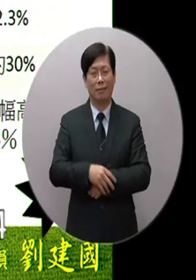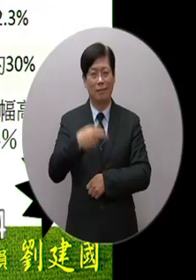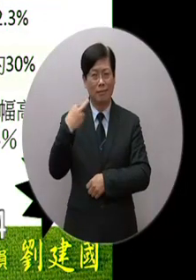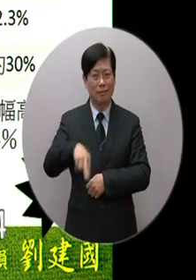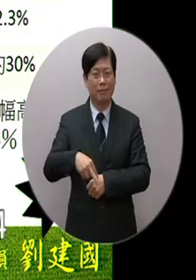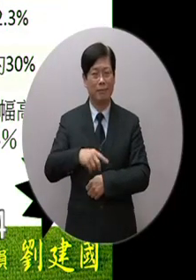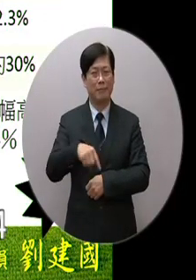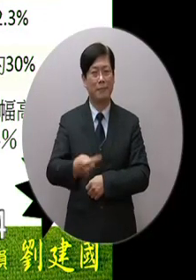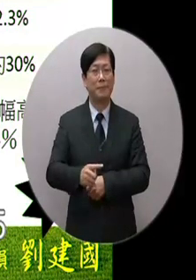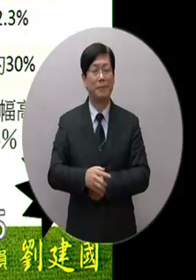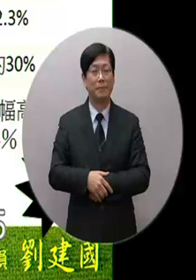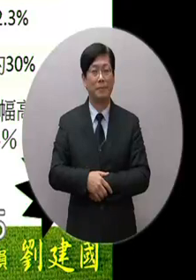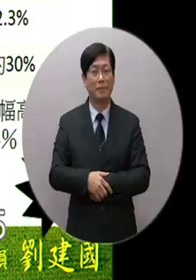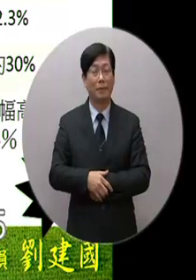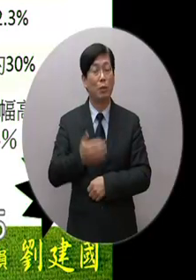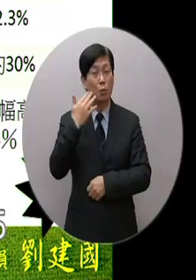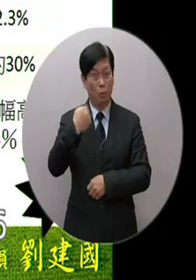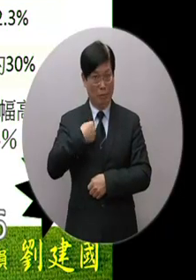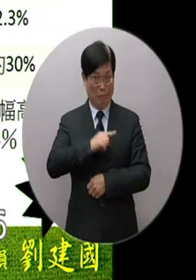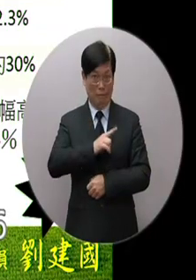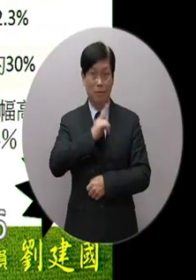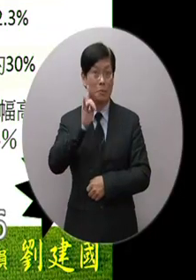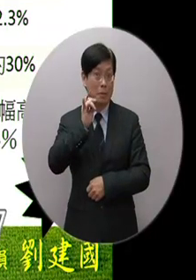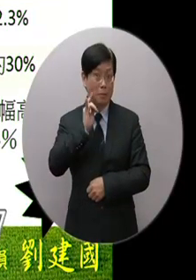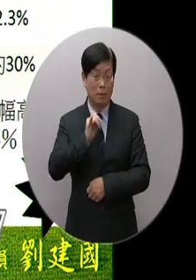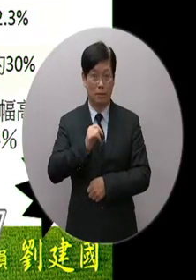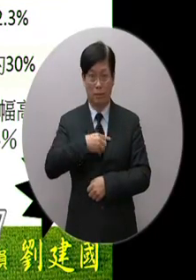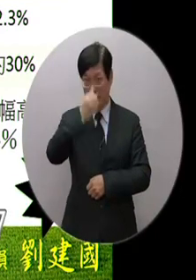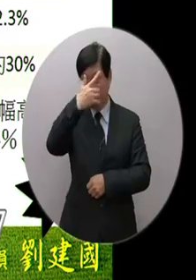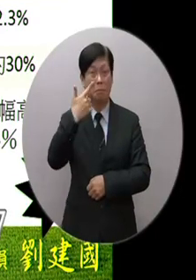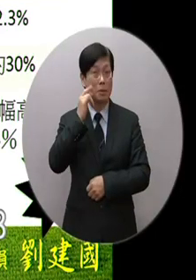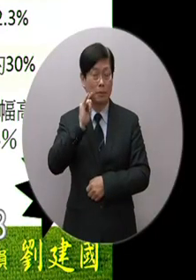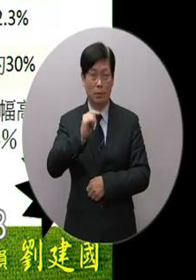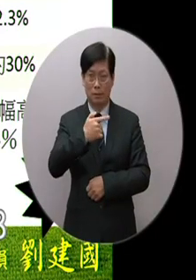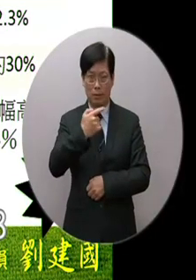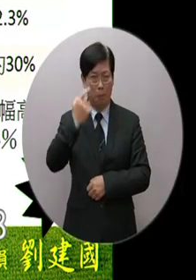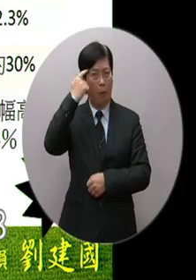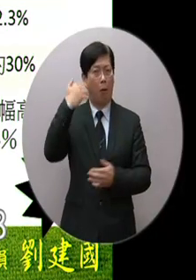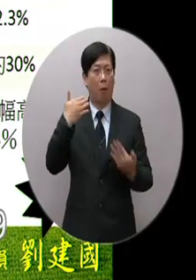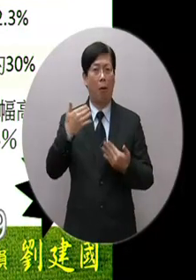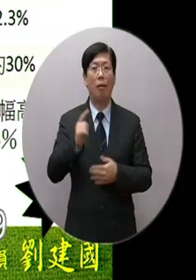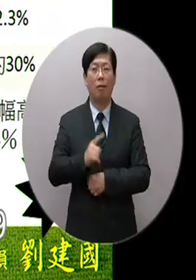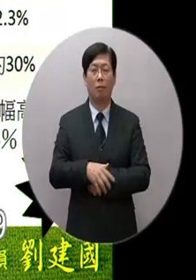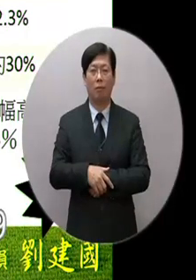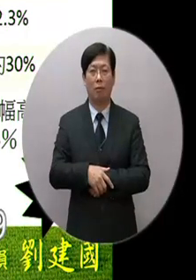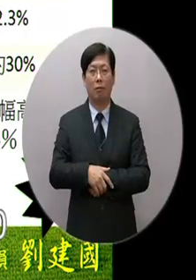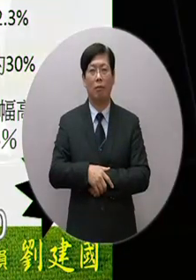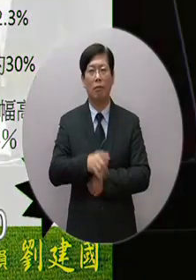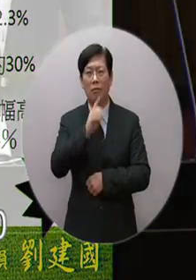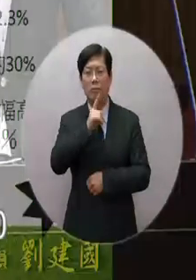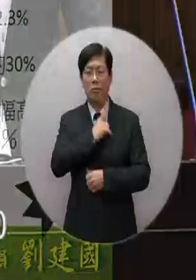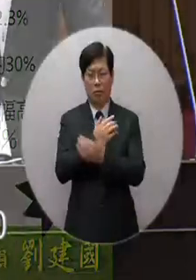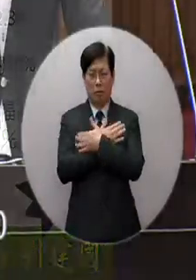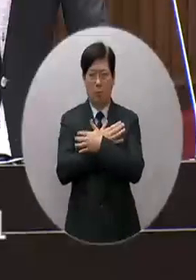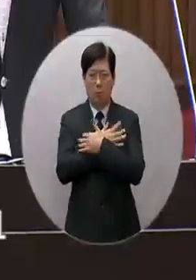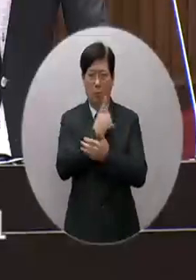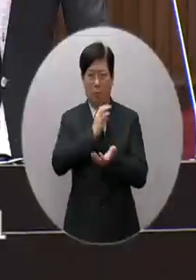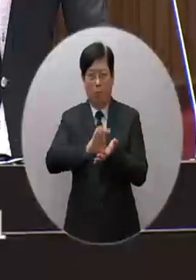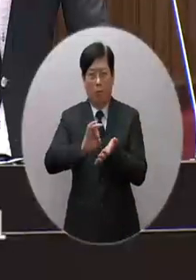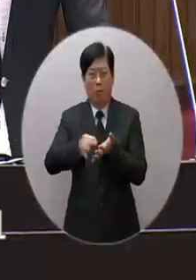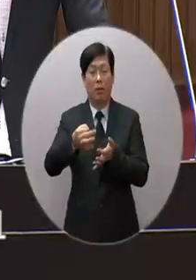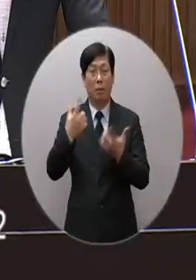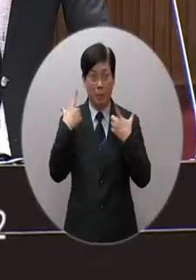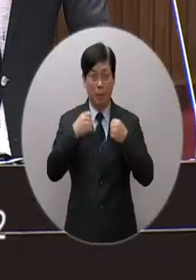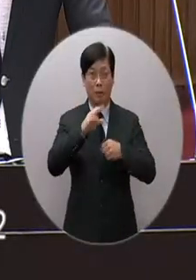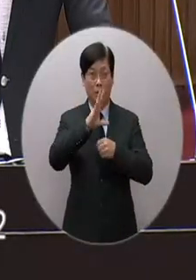是当妈妈的。当年轻的家长最有感的，就是私幼的费用，从1999年平